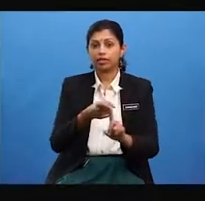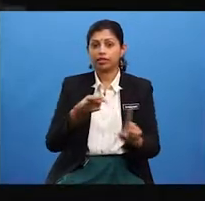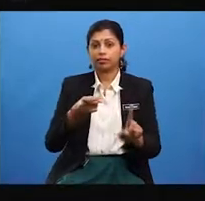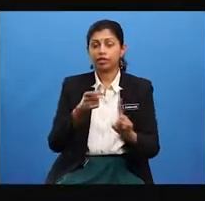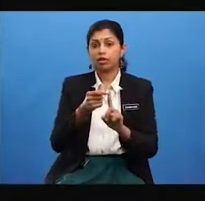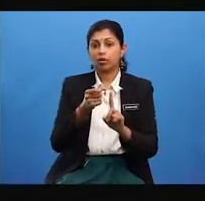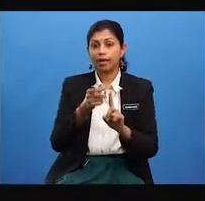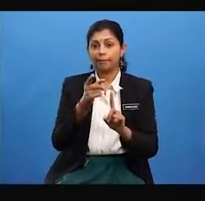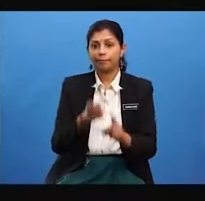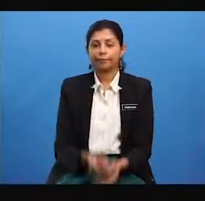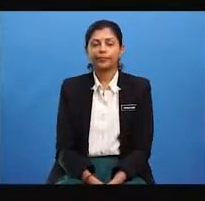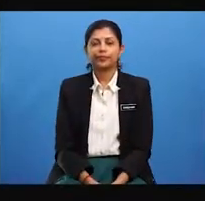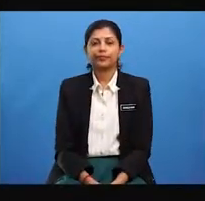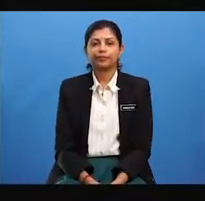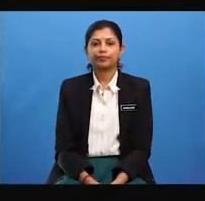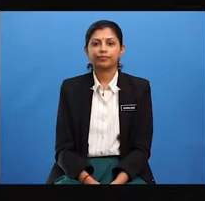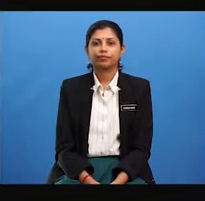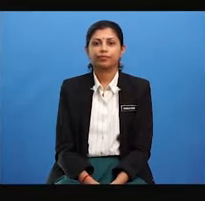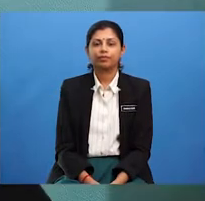daripada logam.